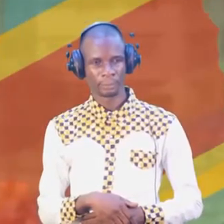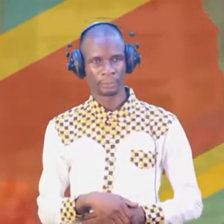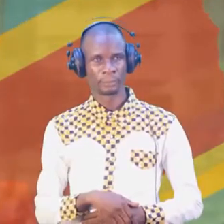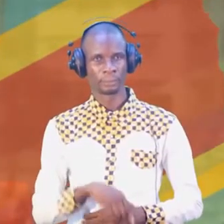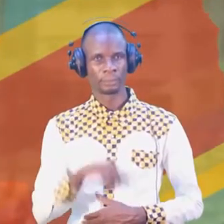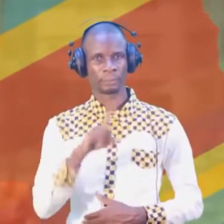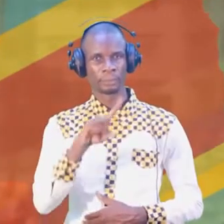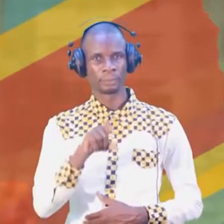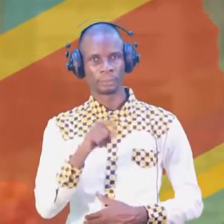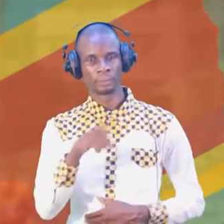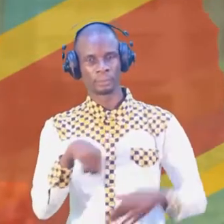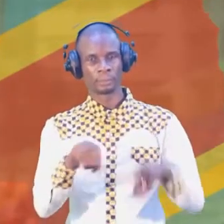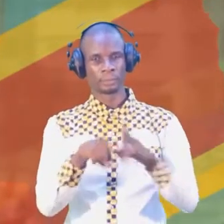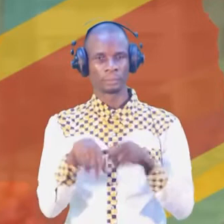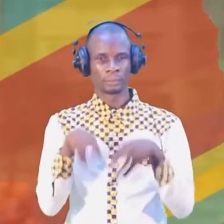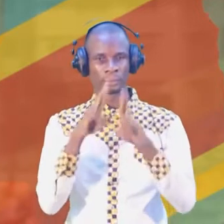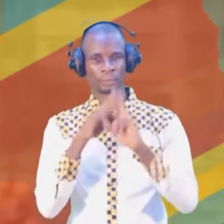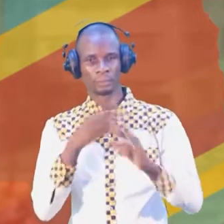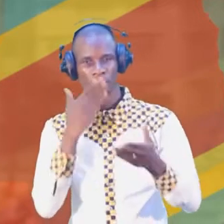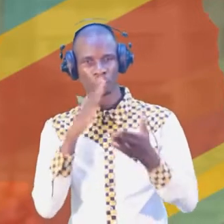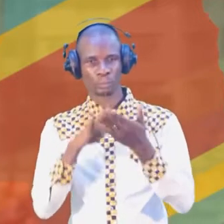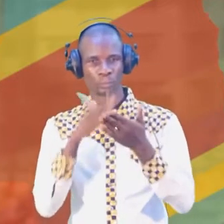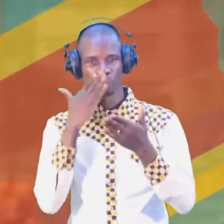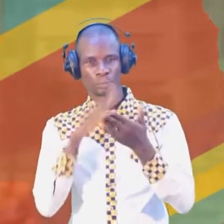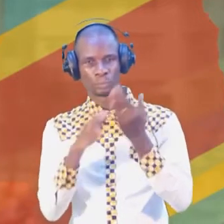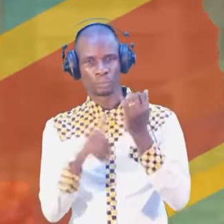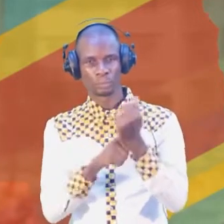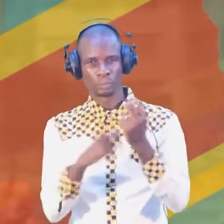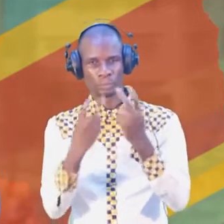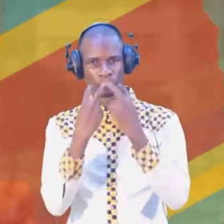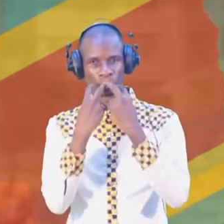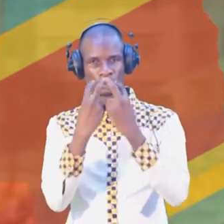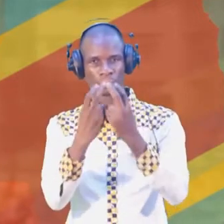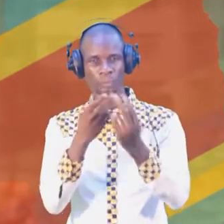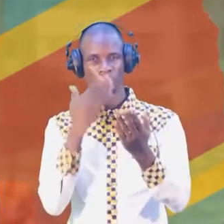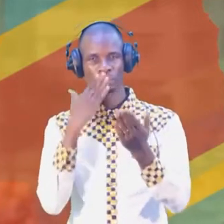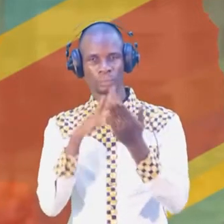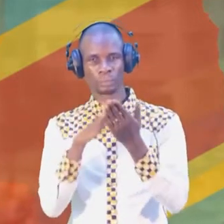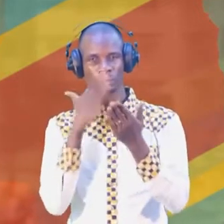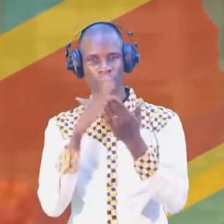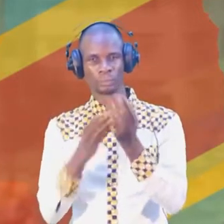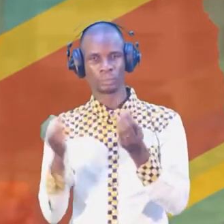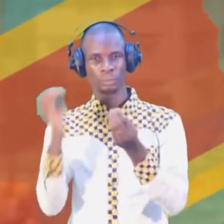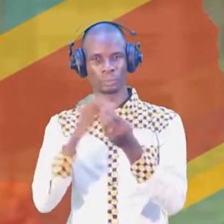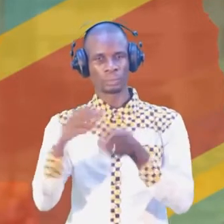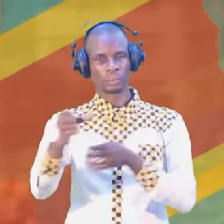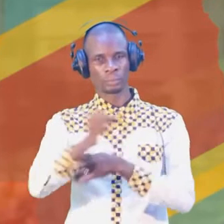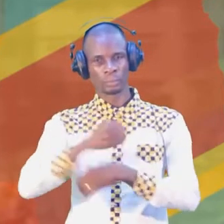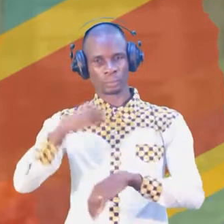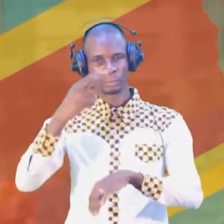et les réponses. Nous disons merci à tous ceux qui nous suivent. Mituna Pebiano, to pesi matondi na bai bazai ko la ndapisa na